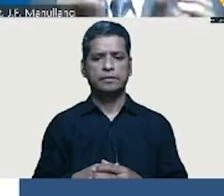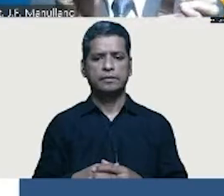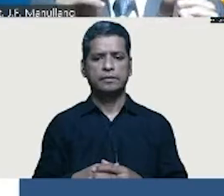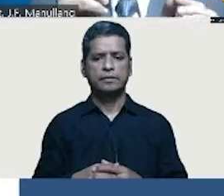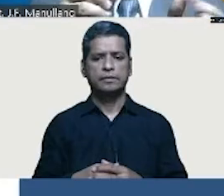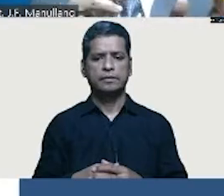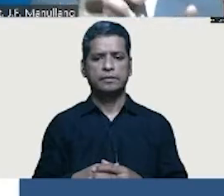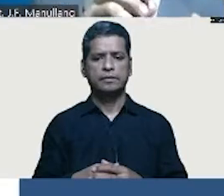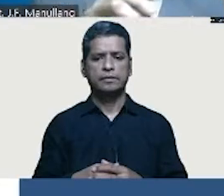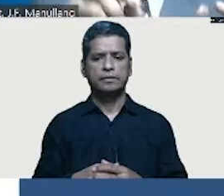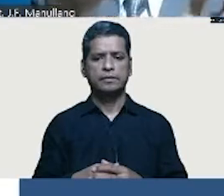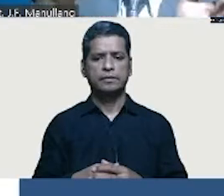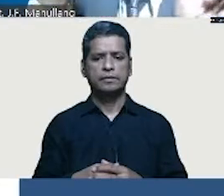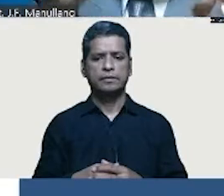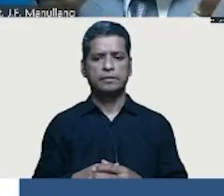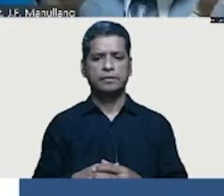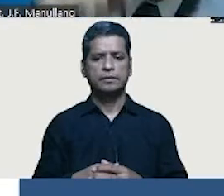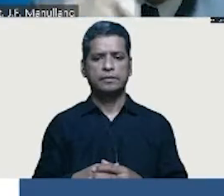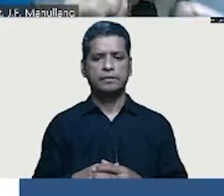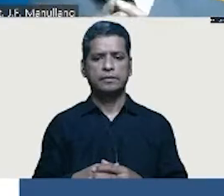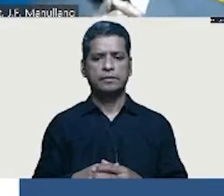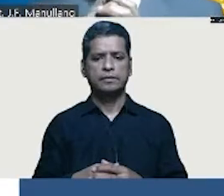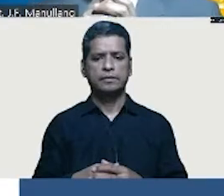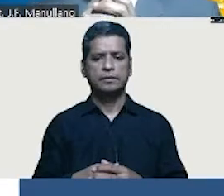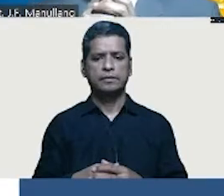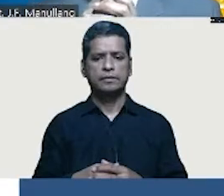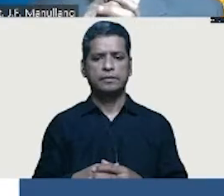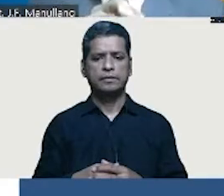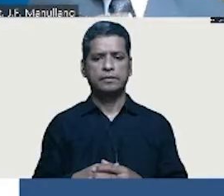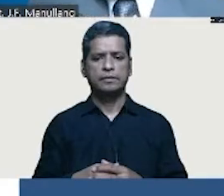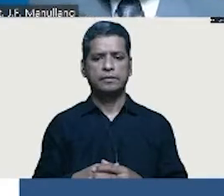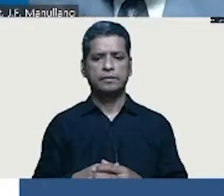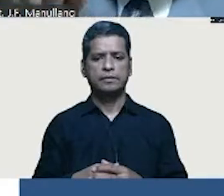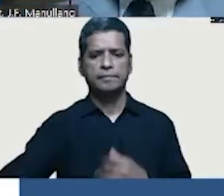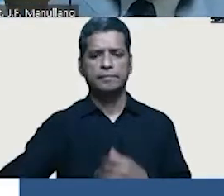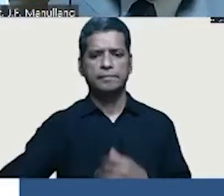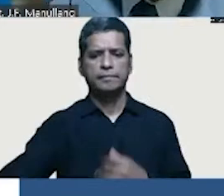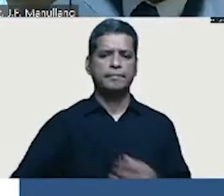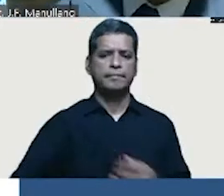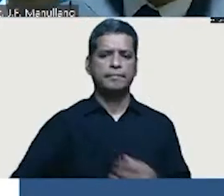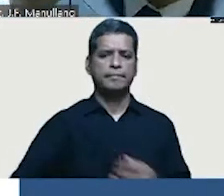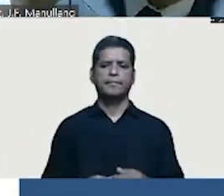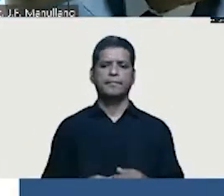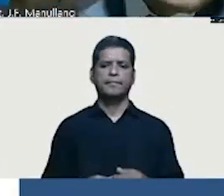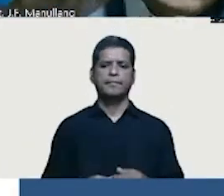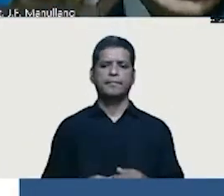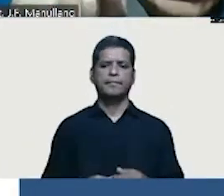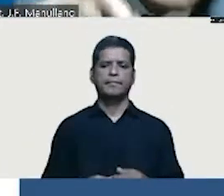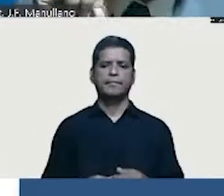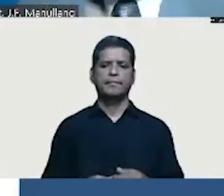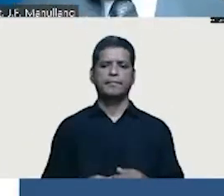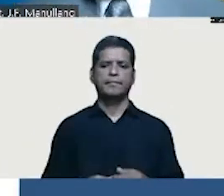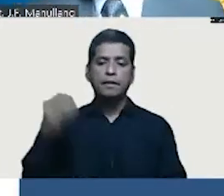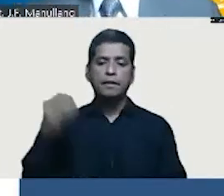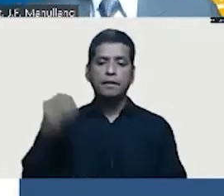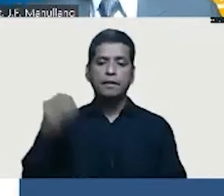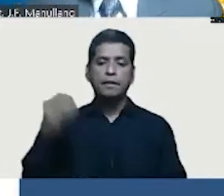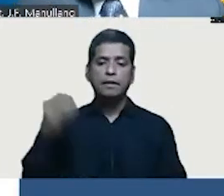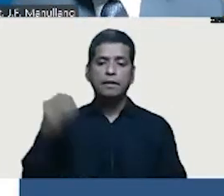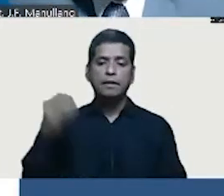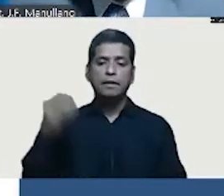sebagaimana kepada Musa lidahnya disertai dan apa yang dikatakannya itu diajar